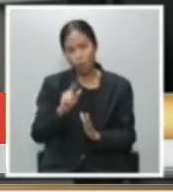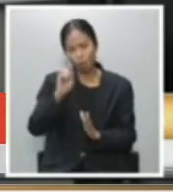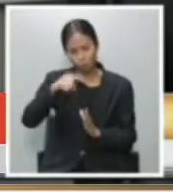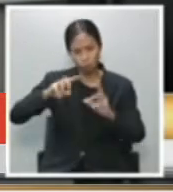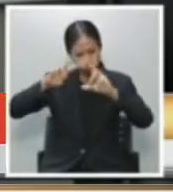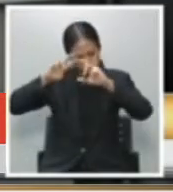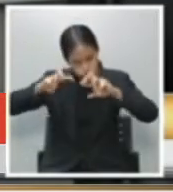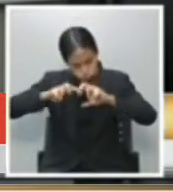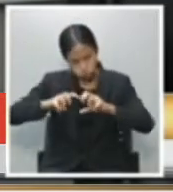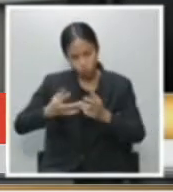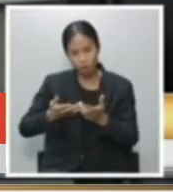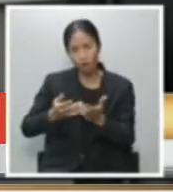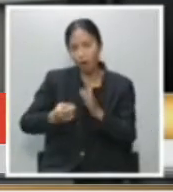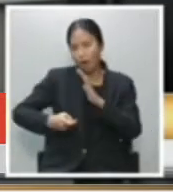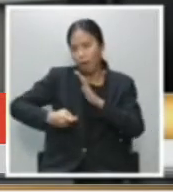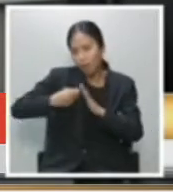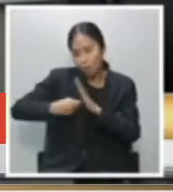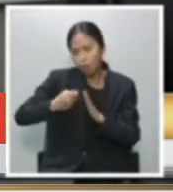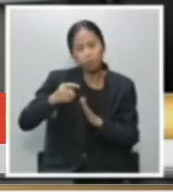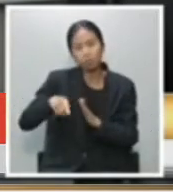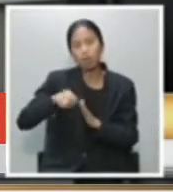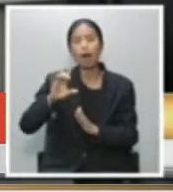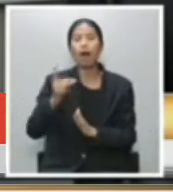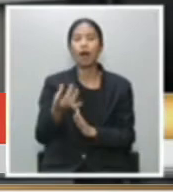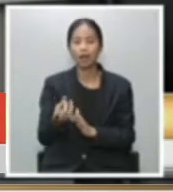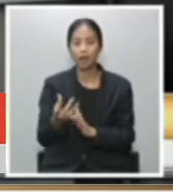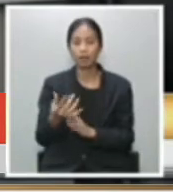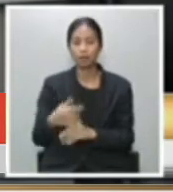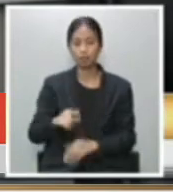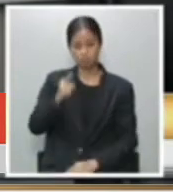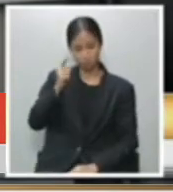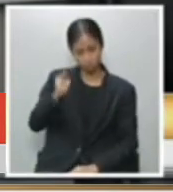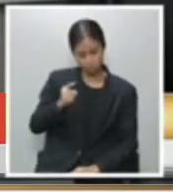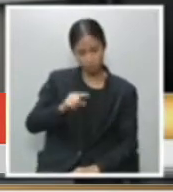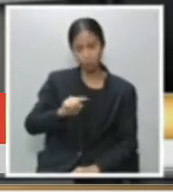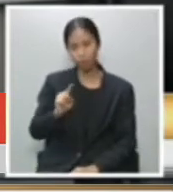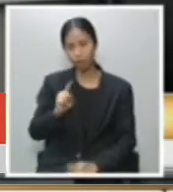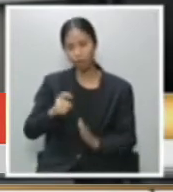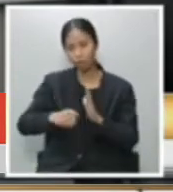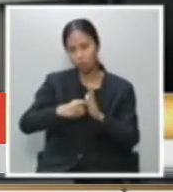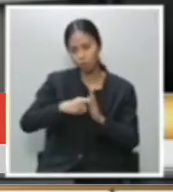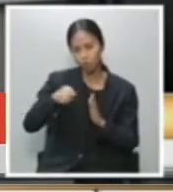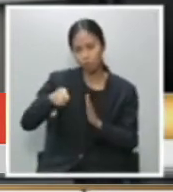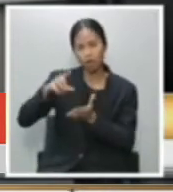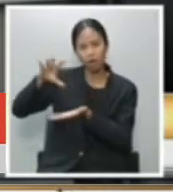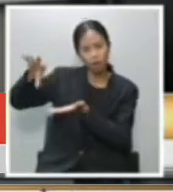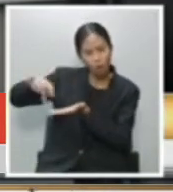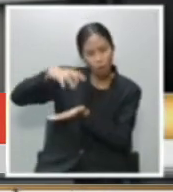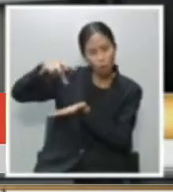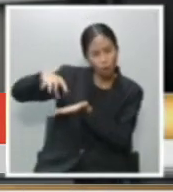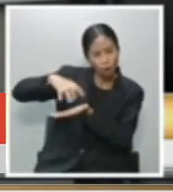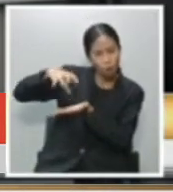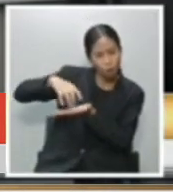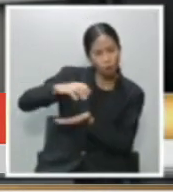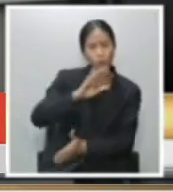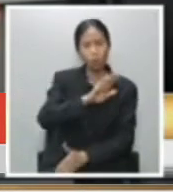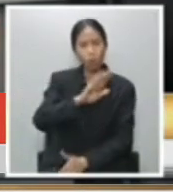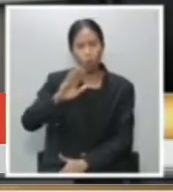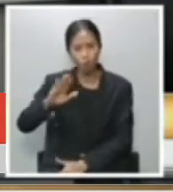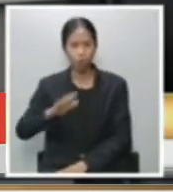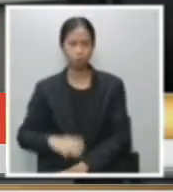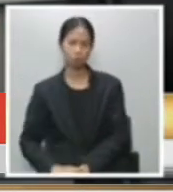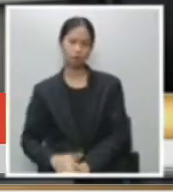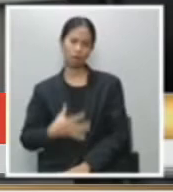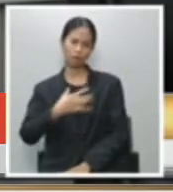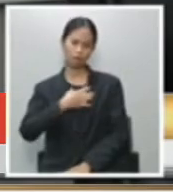าเหตุของปัญหานี่แท้จริงคืออะไรครับจริงหรือว่ามันเป็นสาเหตุที่พูดกันมาเป็นเพราะเรื่องของล้มล้างการป